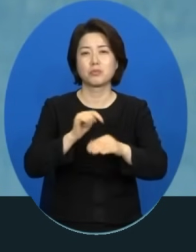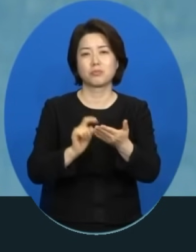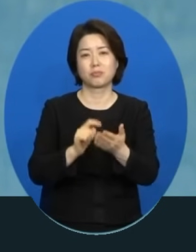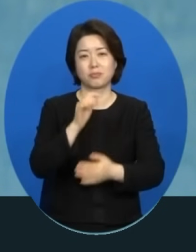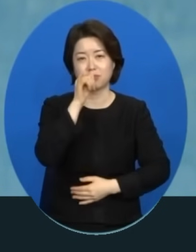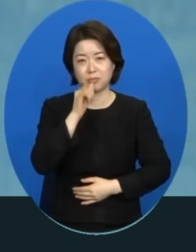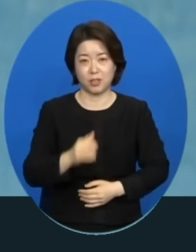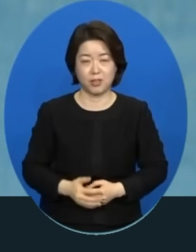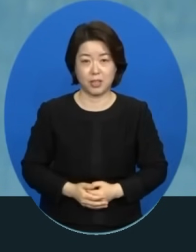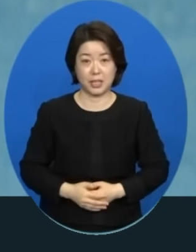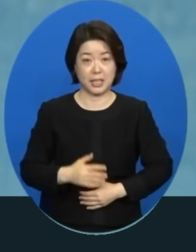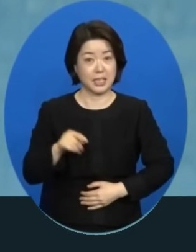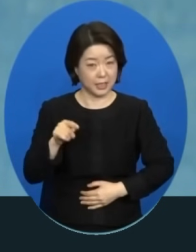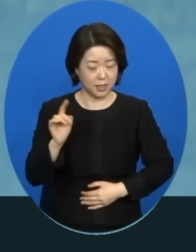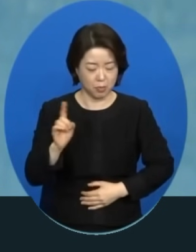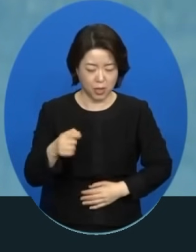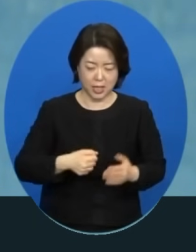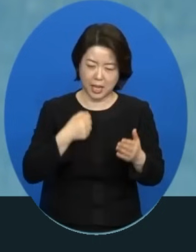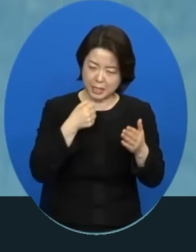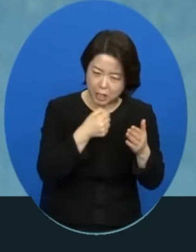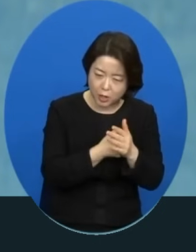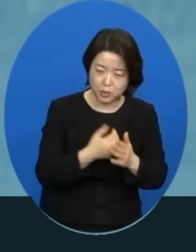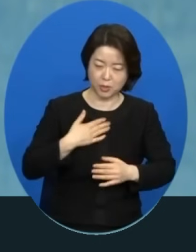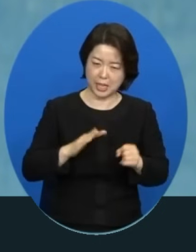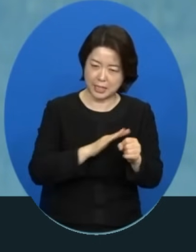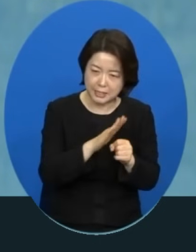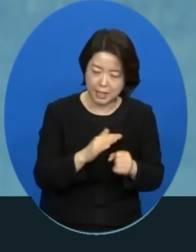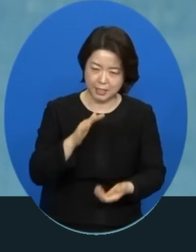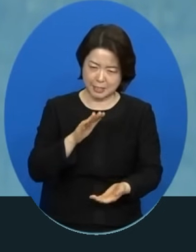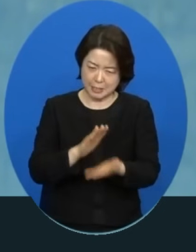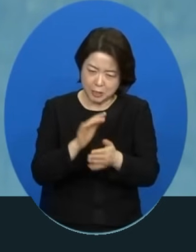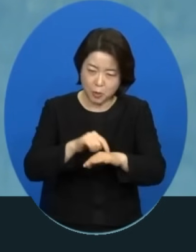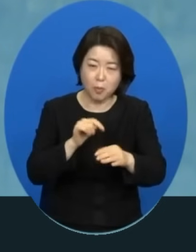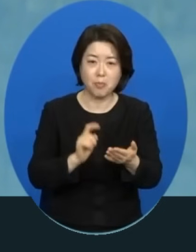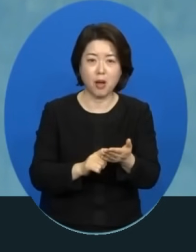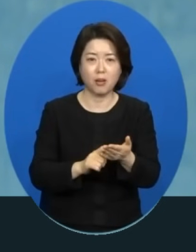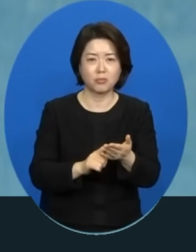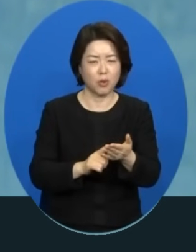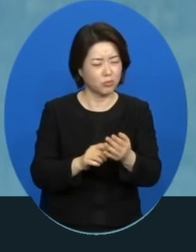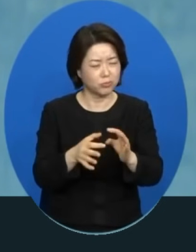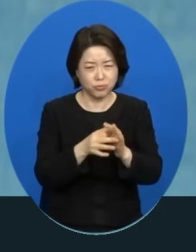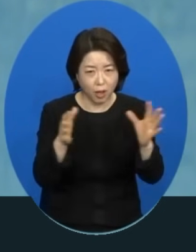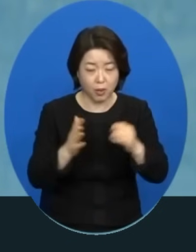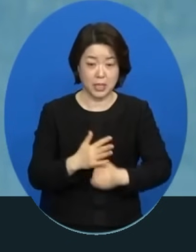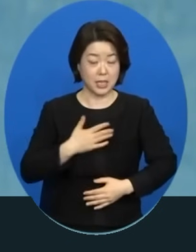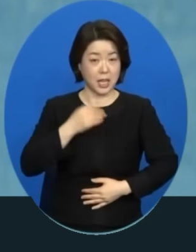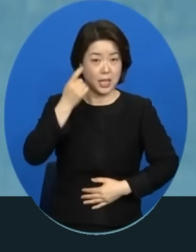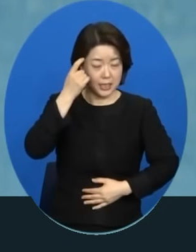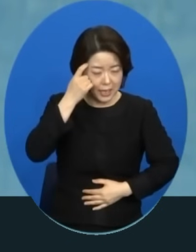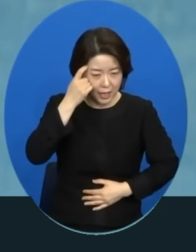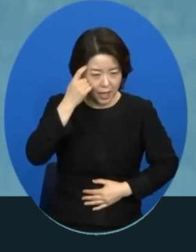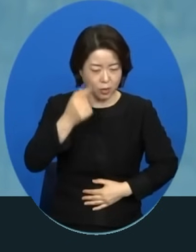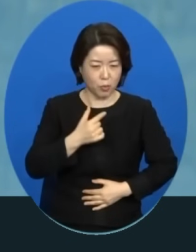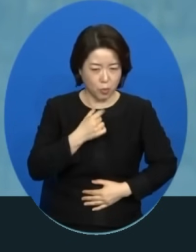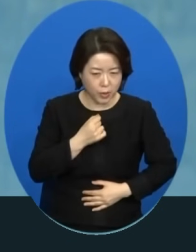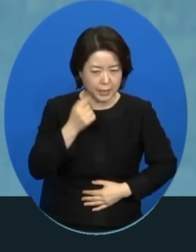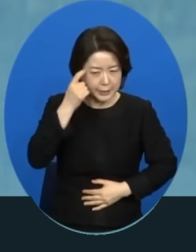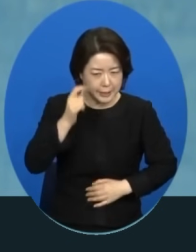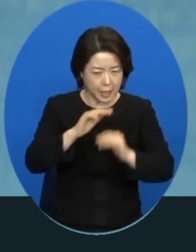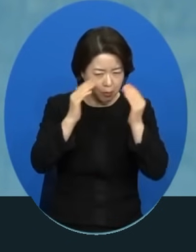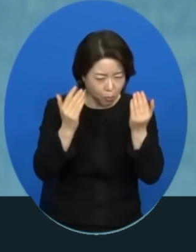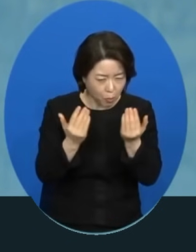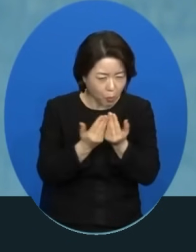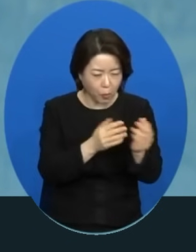나의 결정이든 나의 애정이든 나의 열정이든 내가 생각하고 원하고 느끼는 모든 것에서 사실상